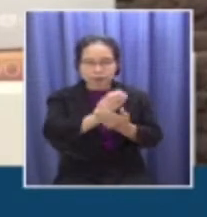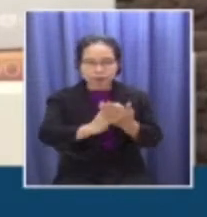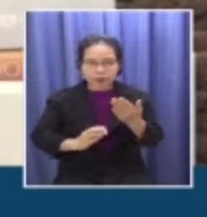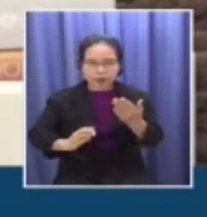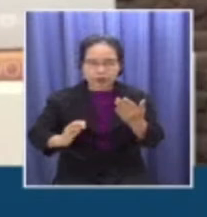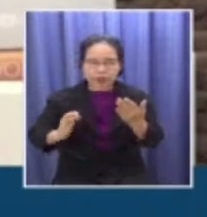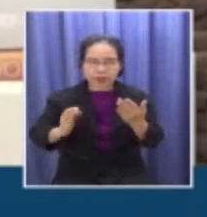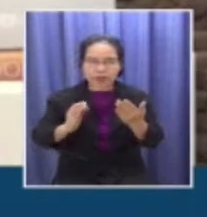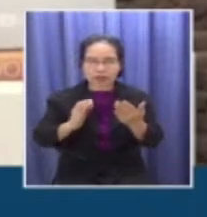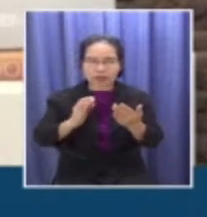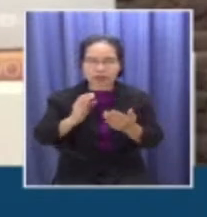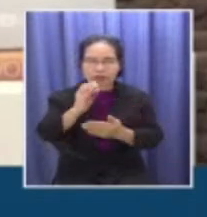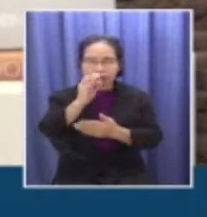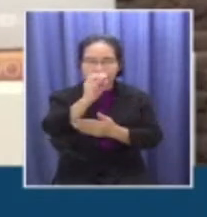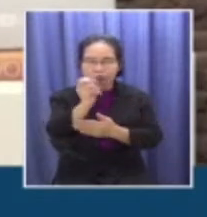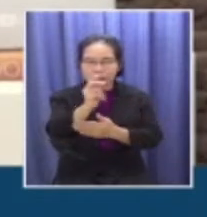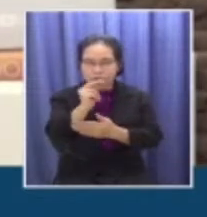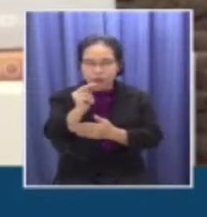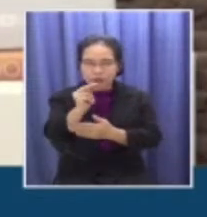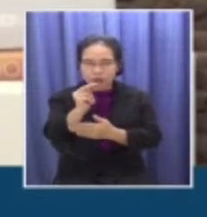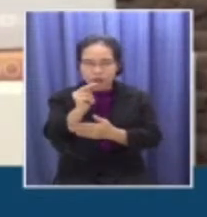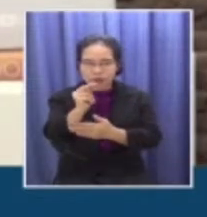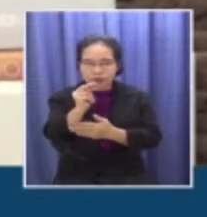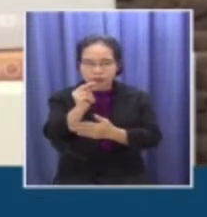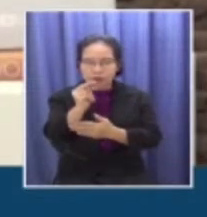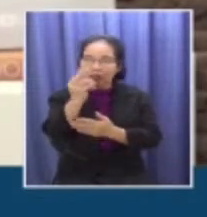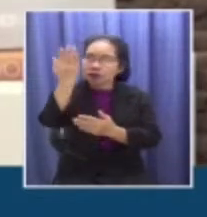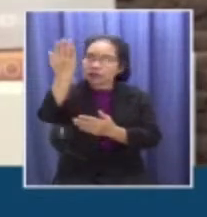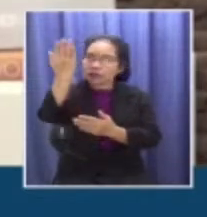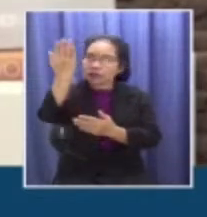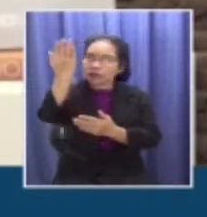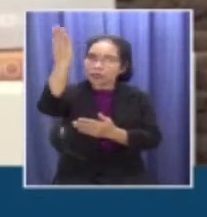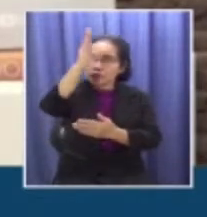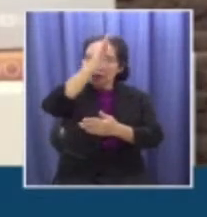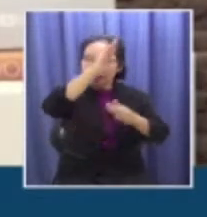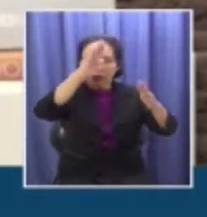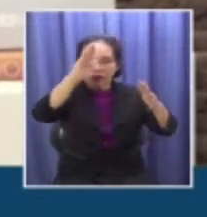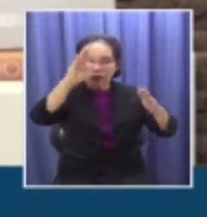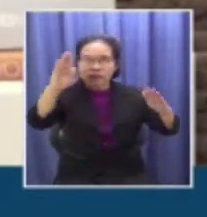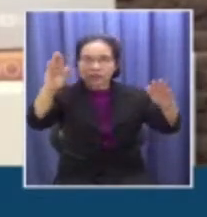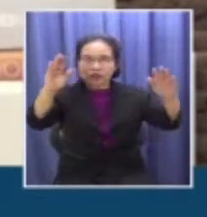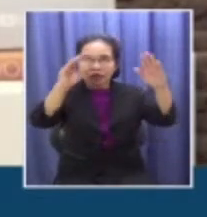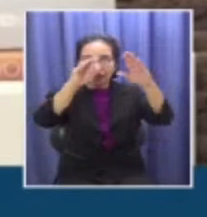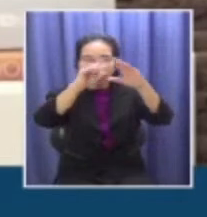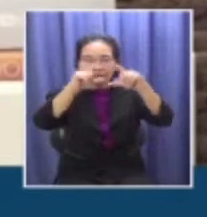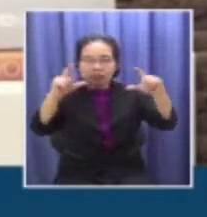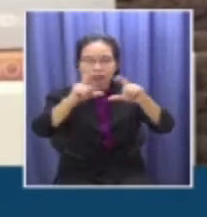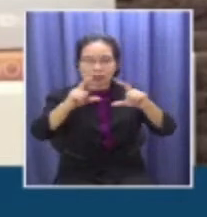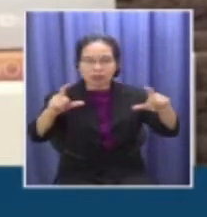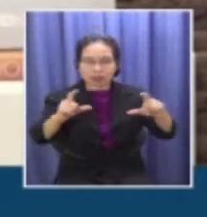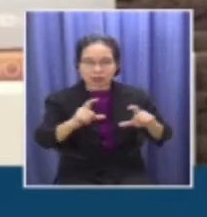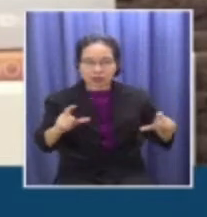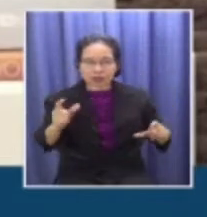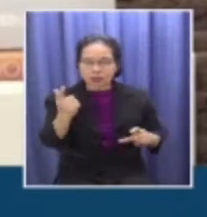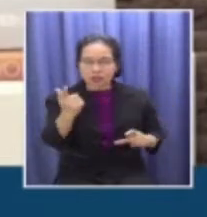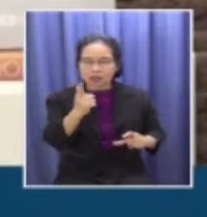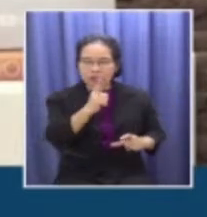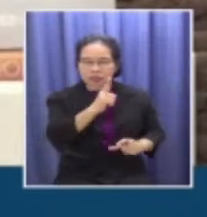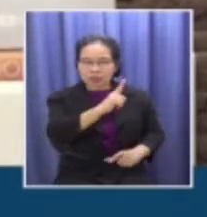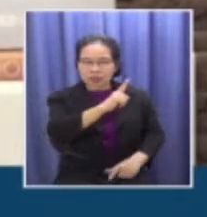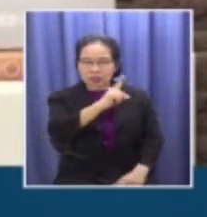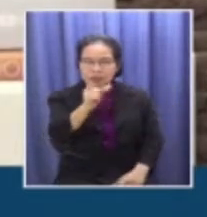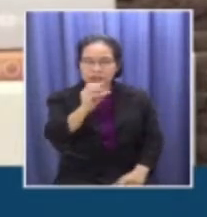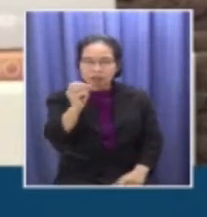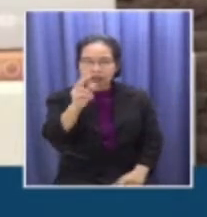asase so na deɛ hia wo nyinaa wɔ mframa pa wɔbɛhome atumi atena ase na wɔnguo asase so pɛ na